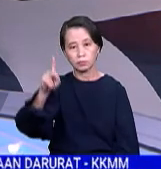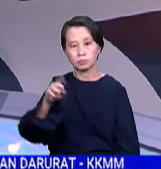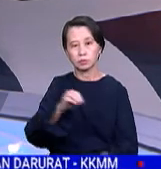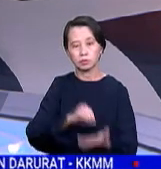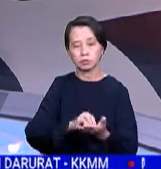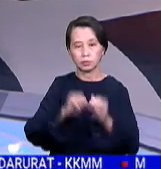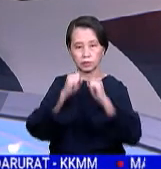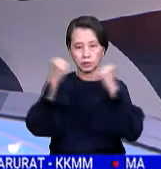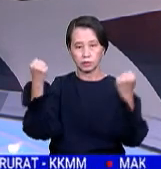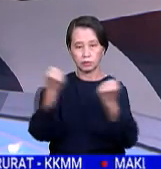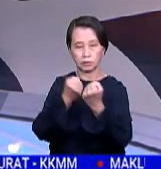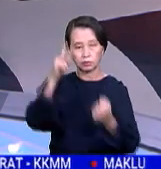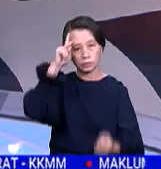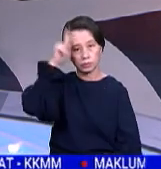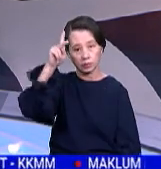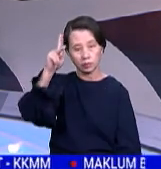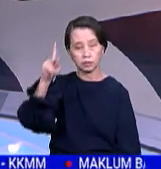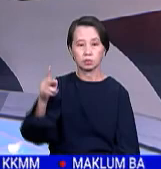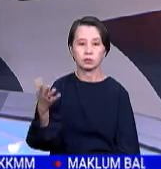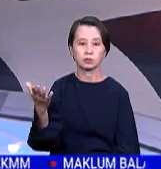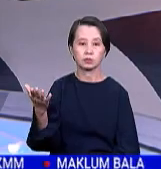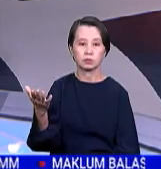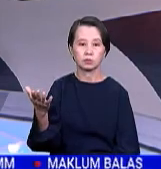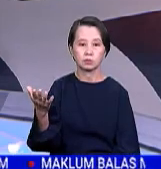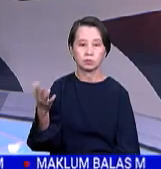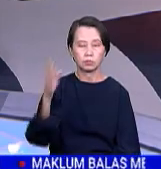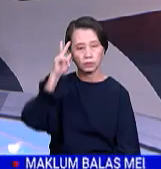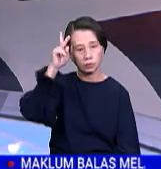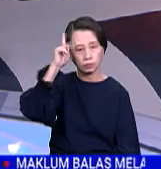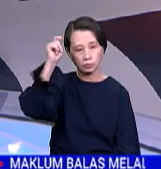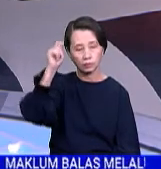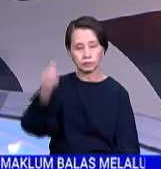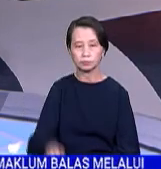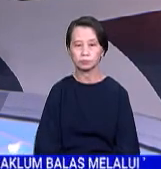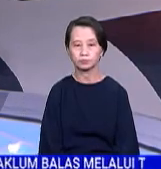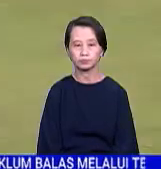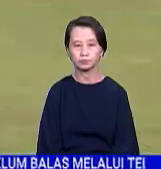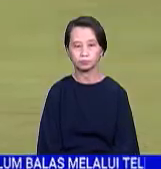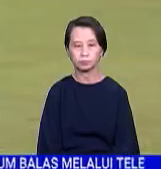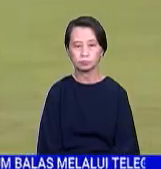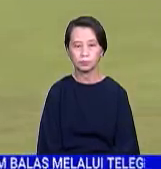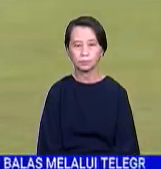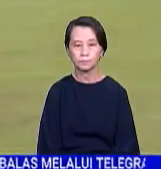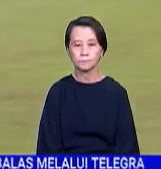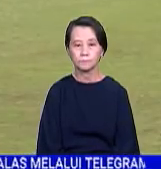di Stadium Sultan Ismail Nasiruddin Shah, Kuala Terengganu.